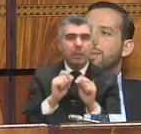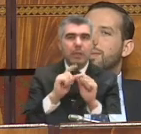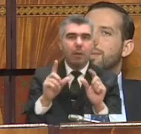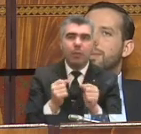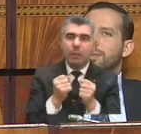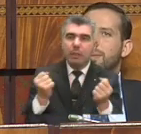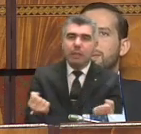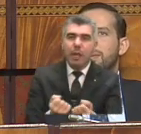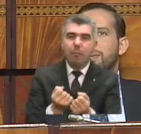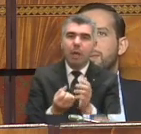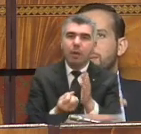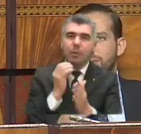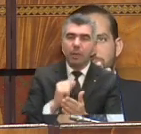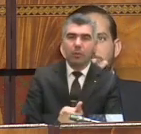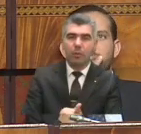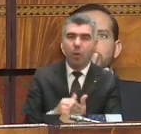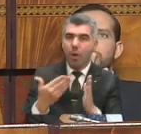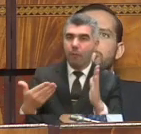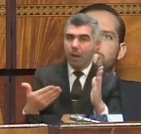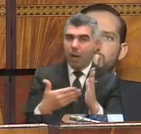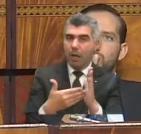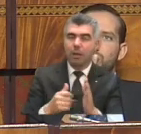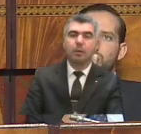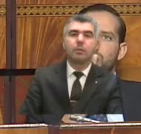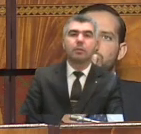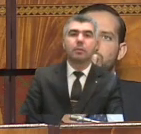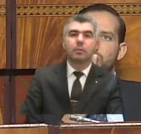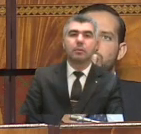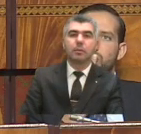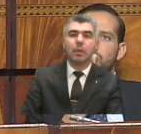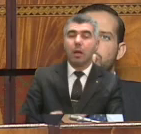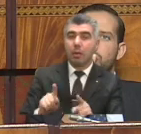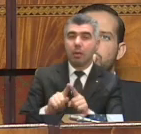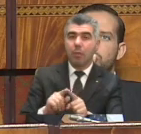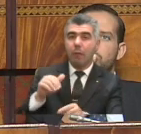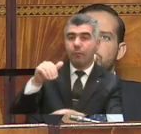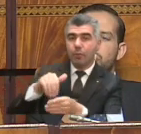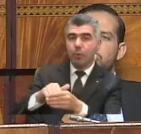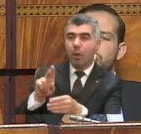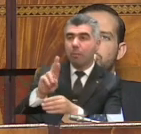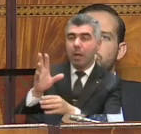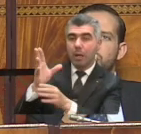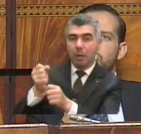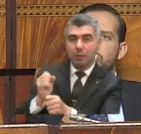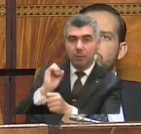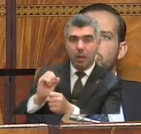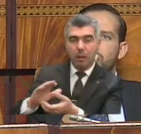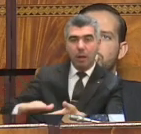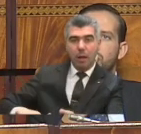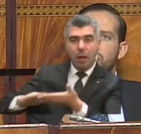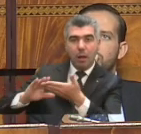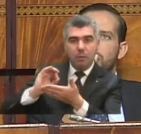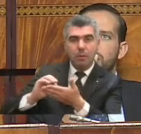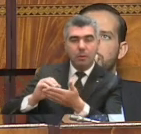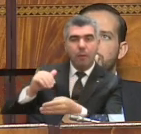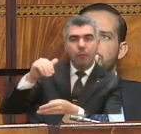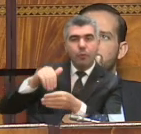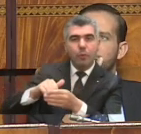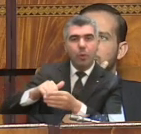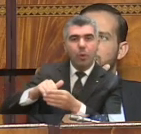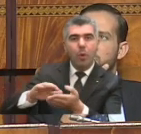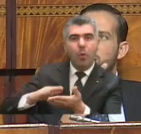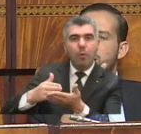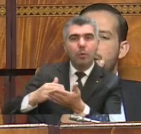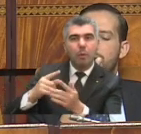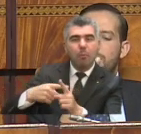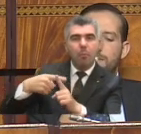الجديد. وفي الختام نتطلع أن يتمكن صندوق محمد السادس للاستثمار من تعبئة موارد مالية كفيلة